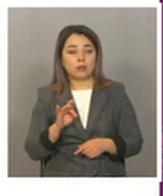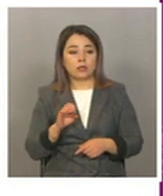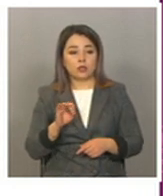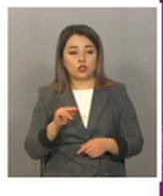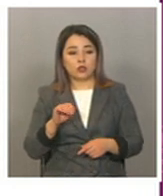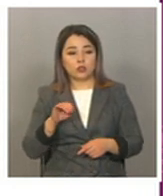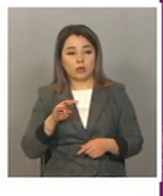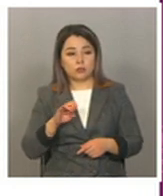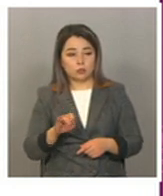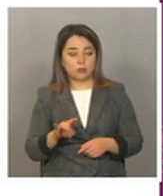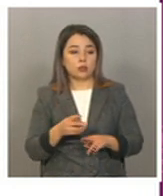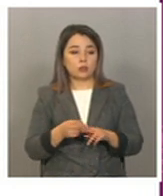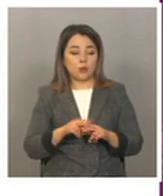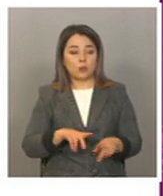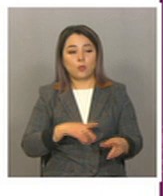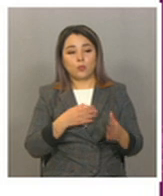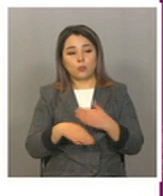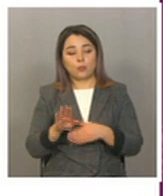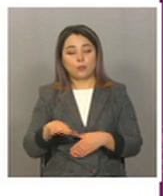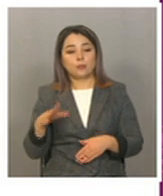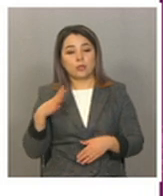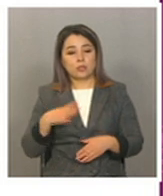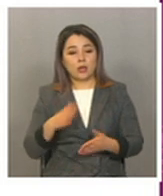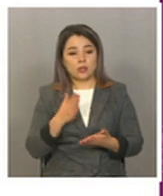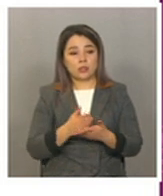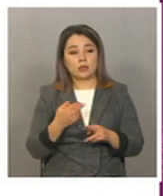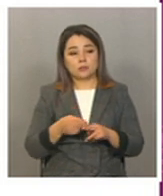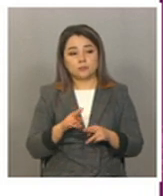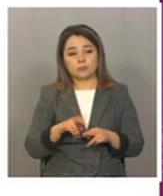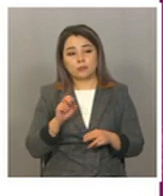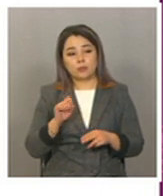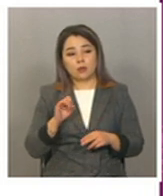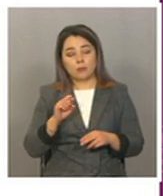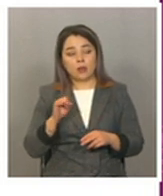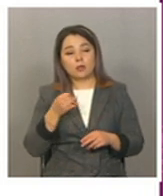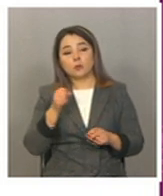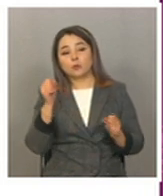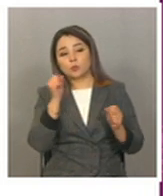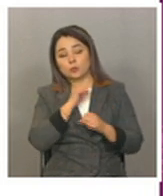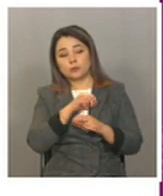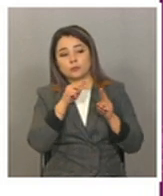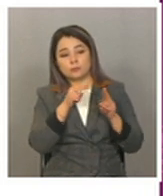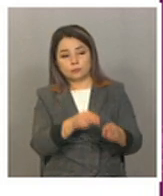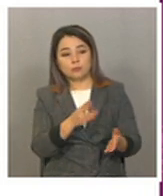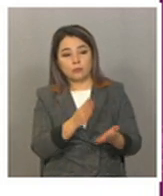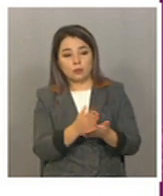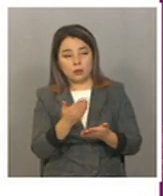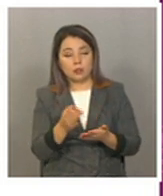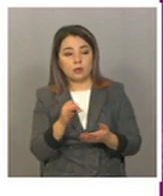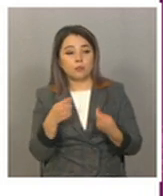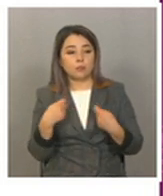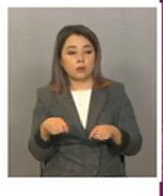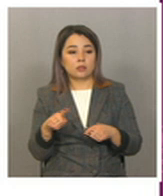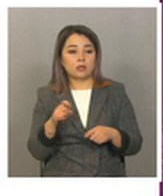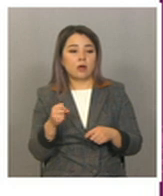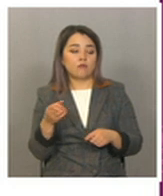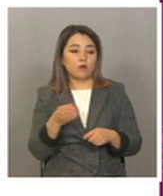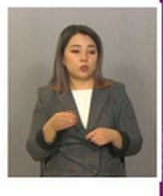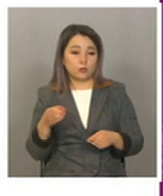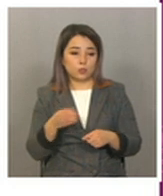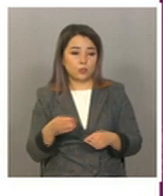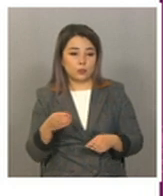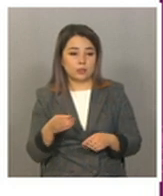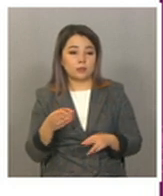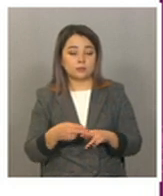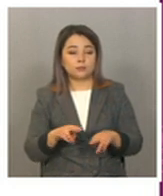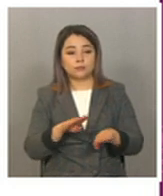пришлось уходить. Базарбай крадет волчат из логова и продает за водку.